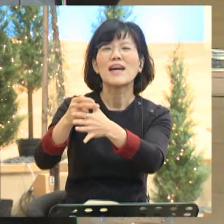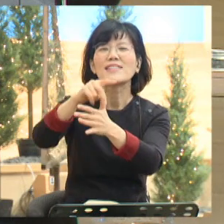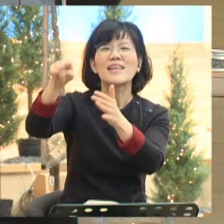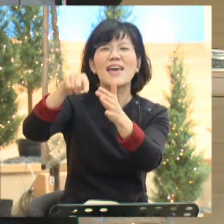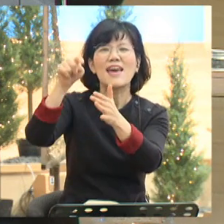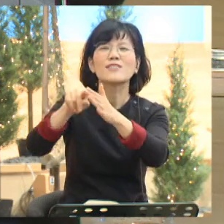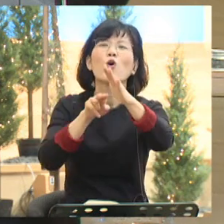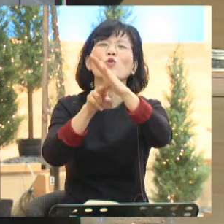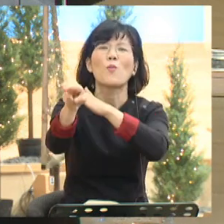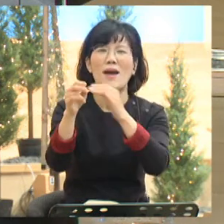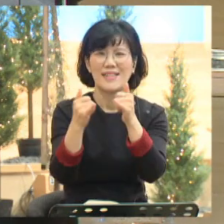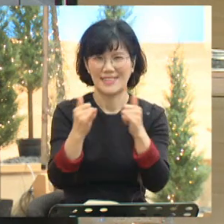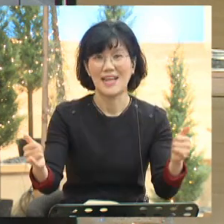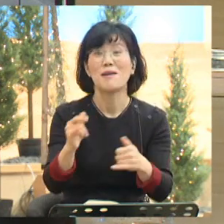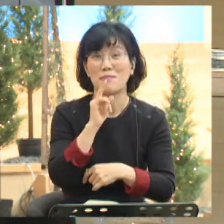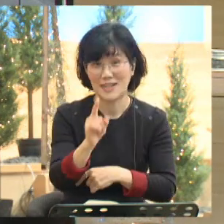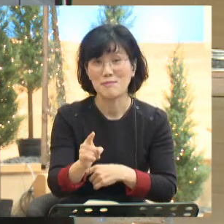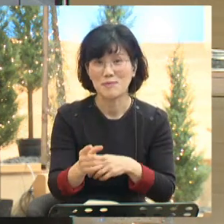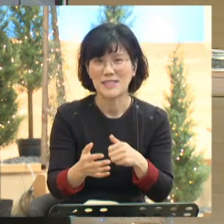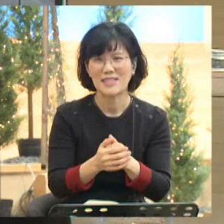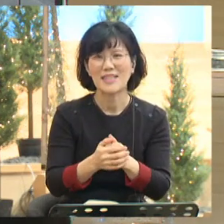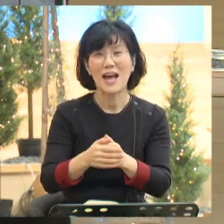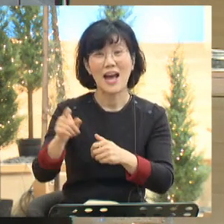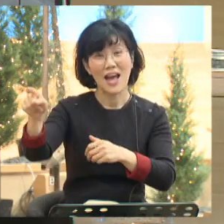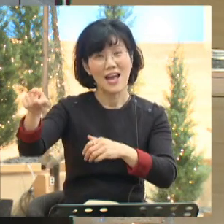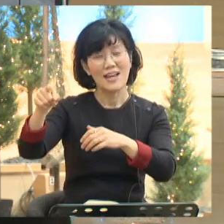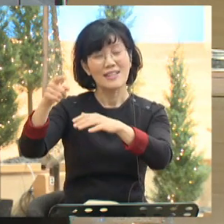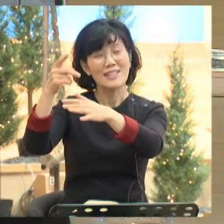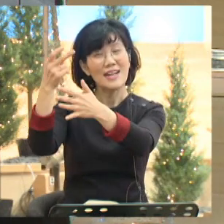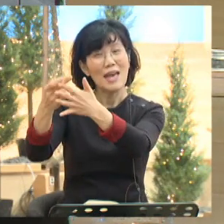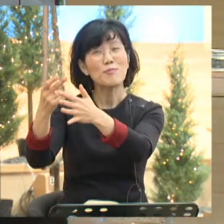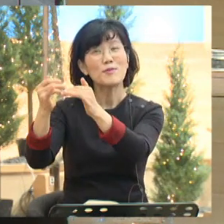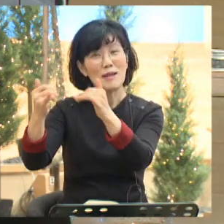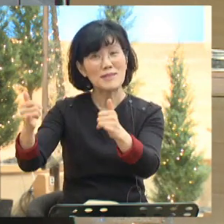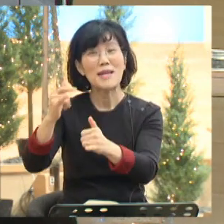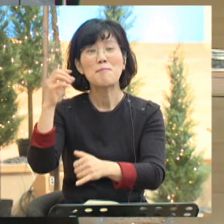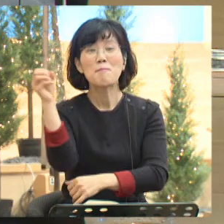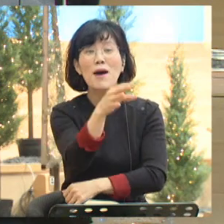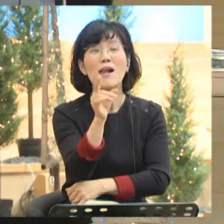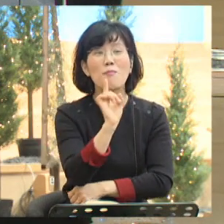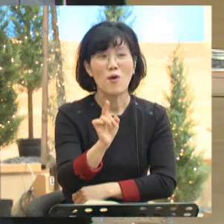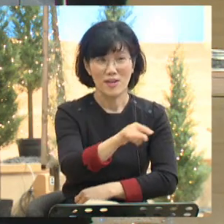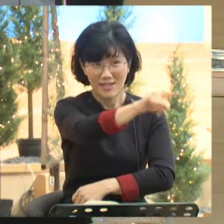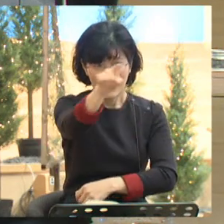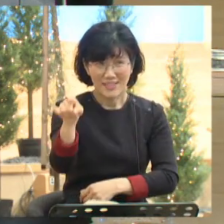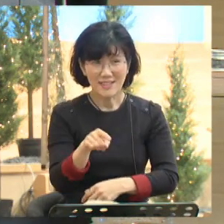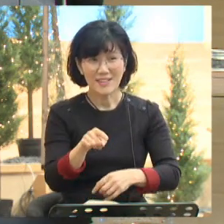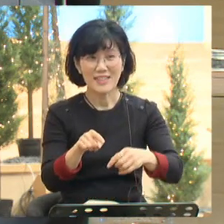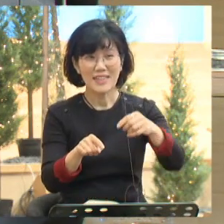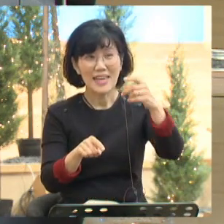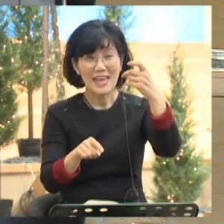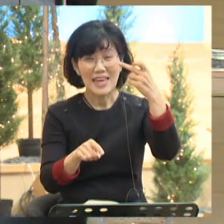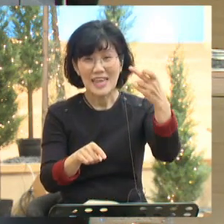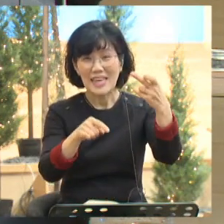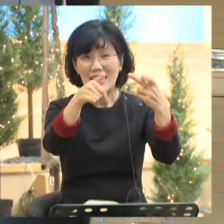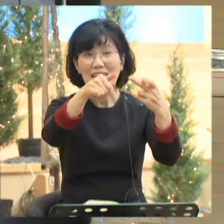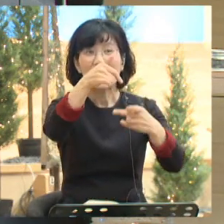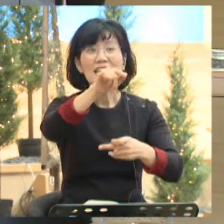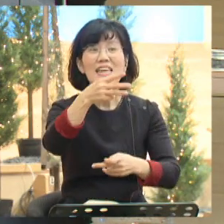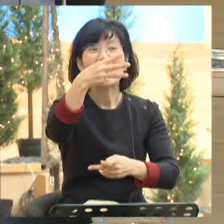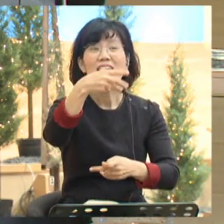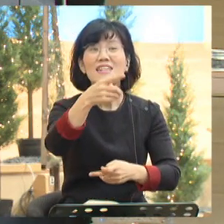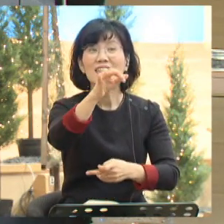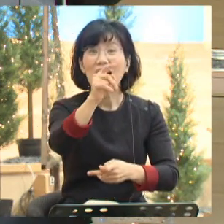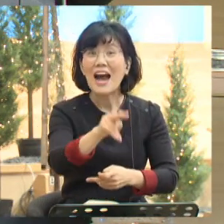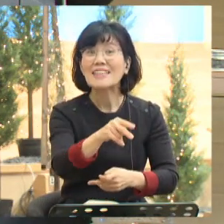하였음이라 자 에브라임의 말이 에브라임 사람들이 뭐라고 말하는 야 너희 길라 사람 줄 아 사람이란 말은 입다가